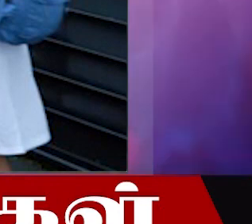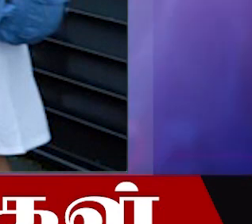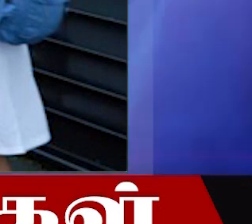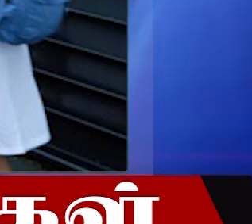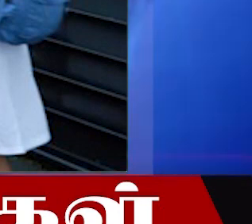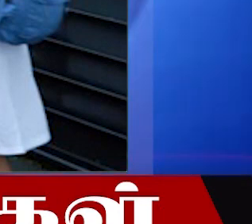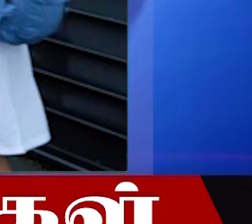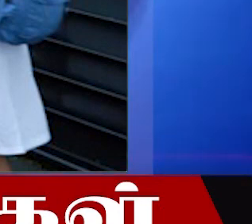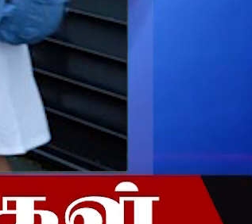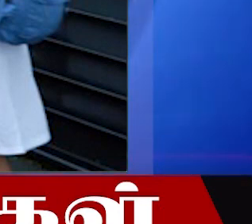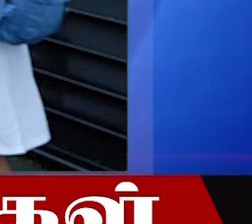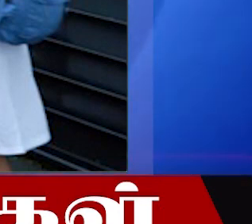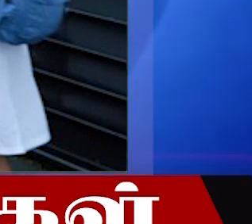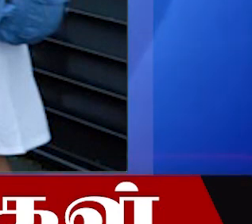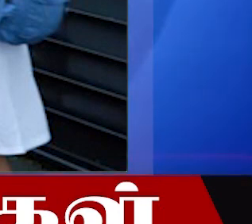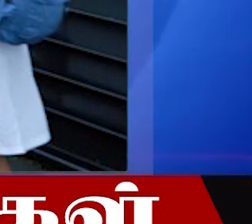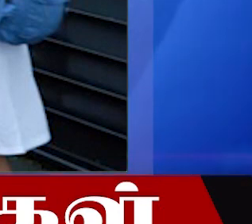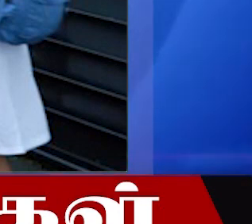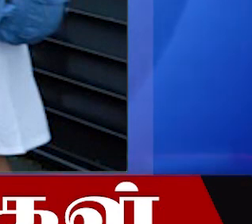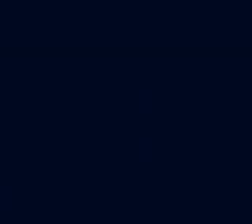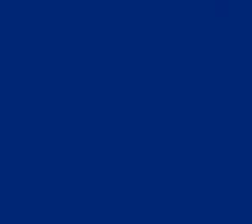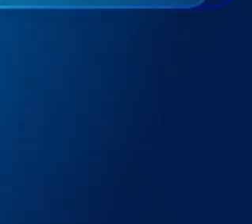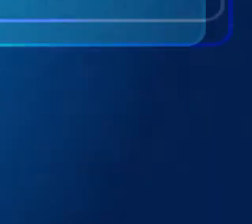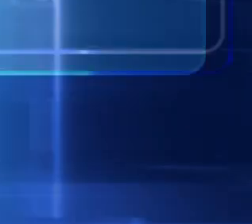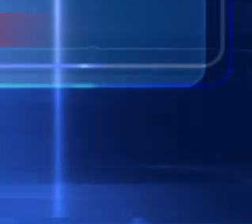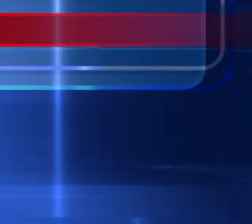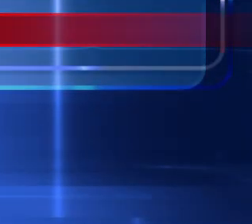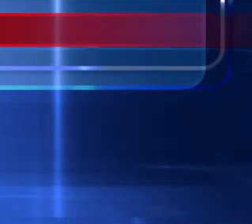பதுளியில் 26 பாடசாலைகளுக்கு தற்காலிக விடுமுறை.